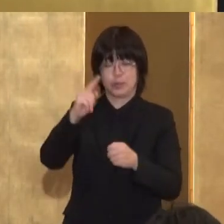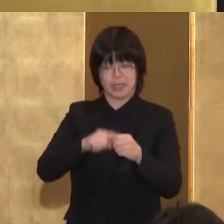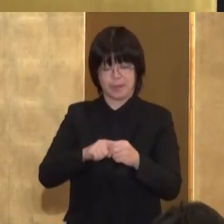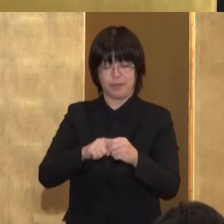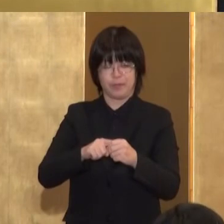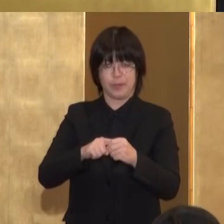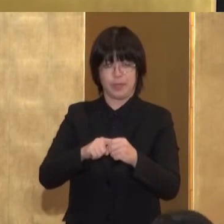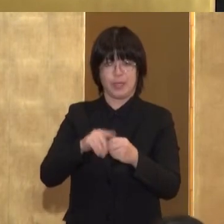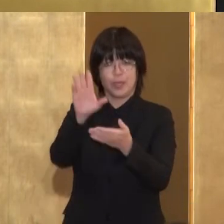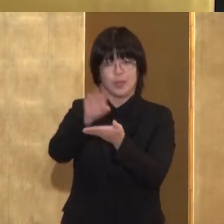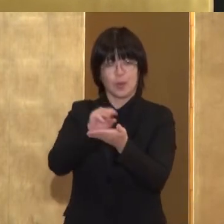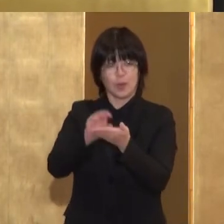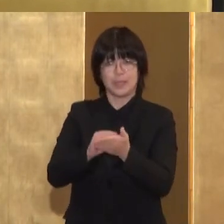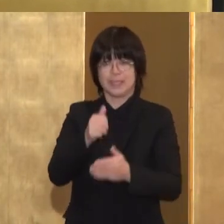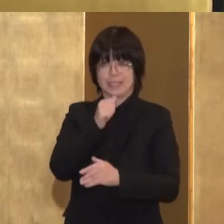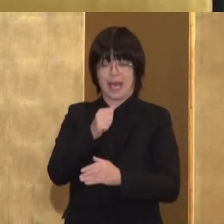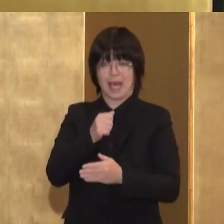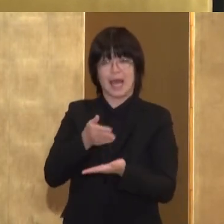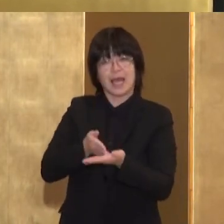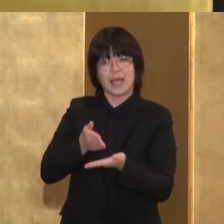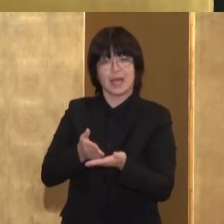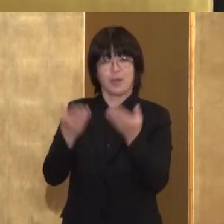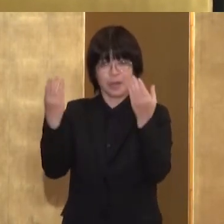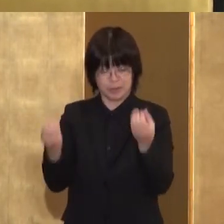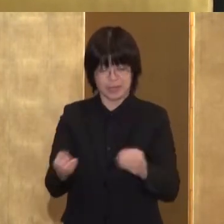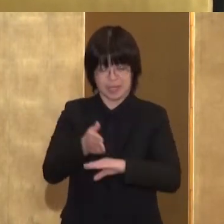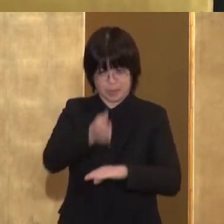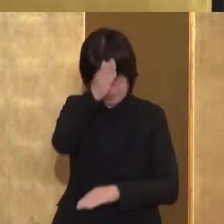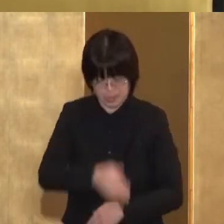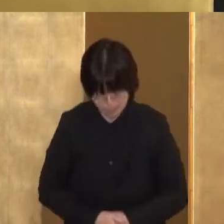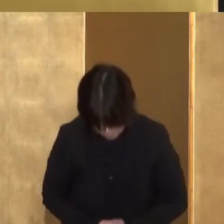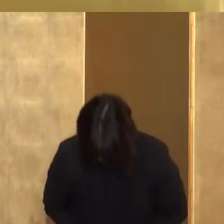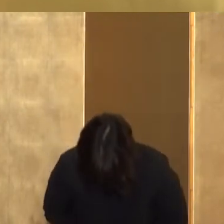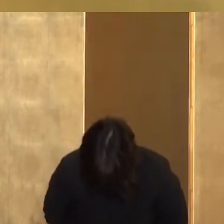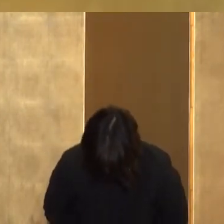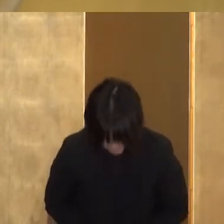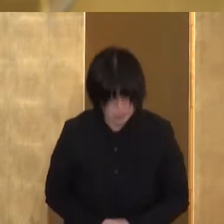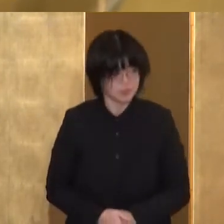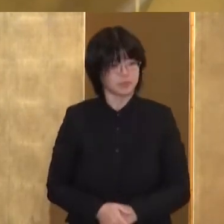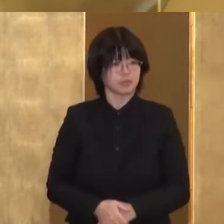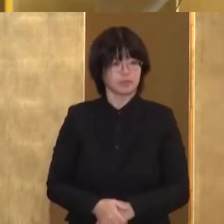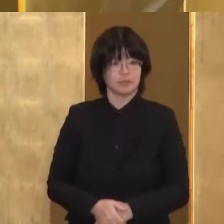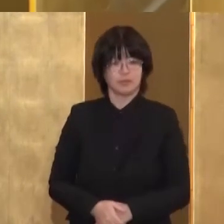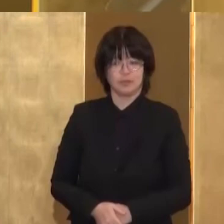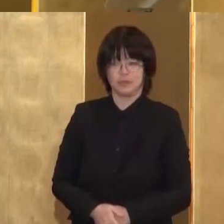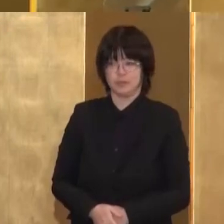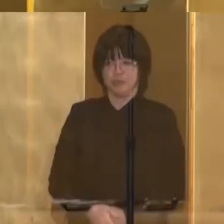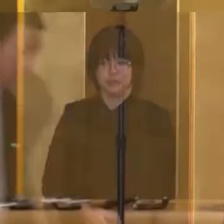の記者会見を終わらせていただきます。皆様のご協力ありがとうございました。 ありがとうございます。これからもよろしくお願いします。